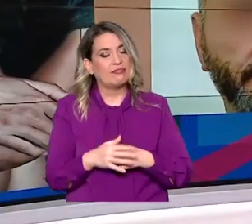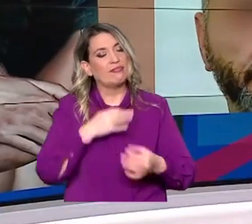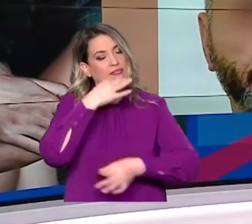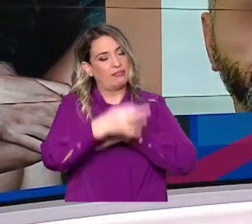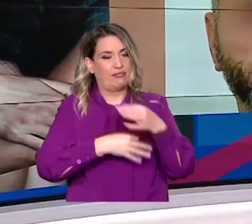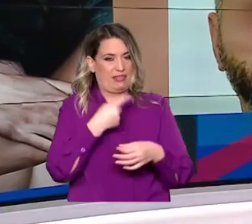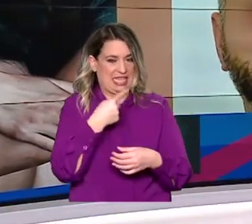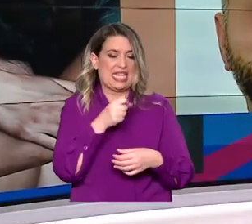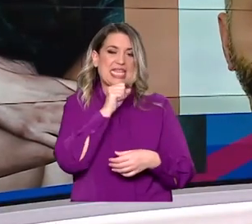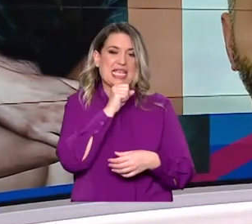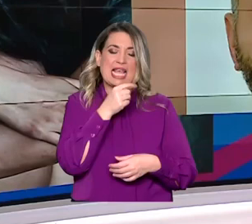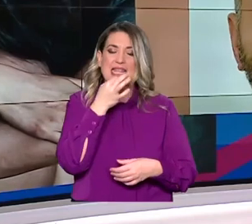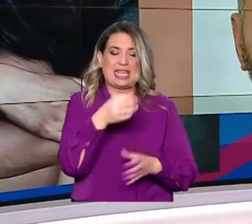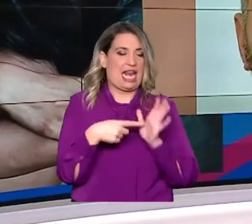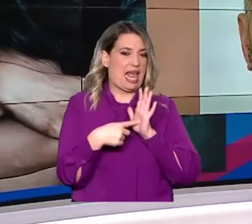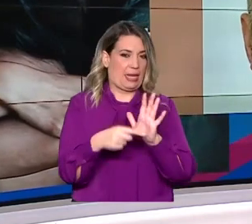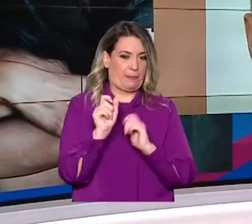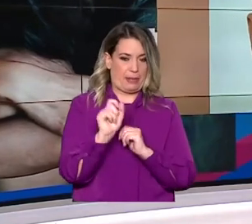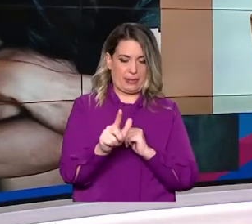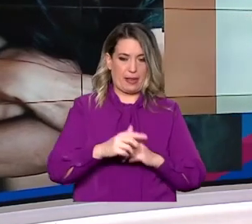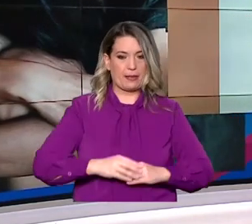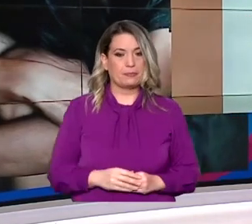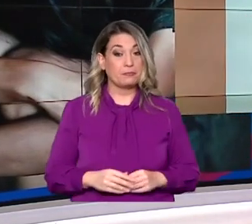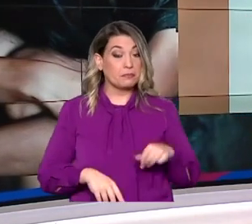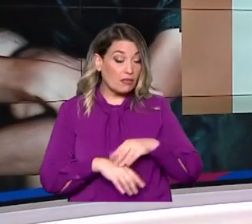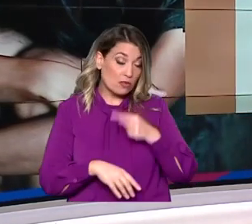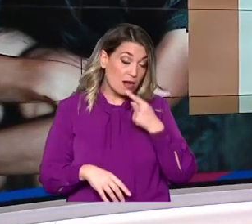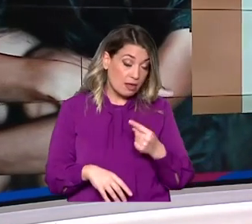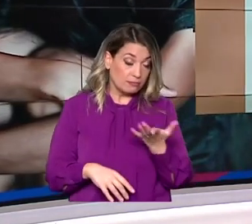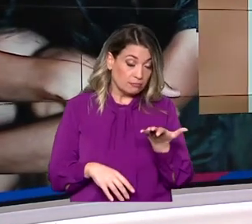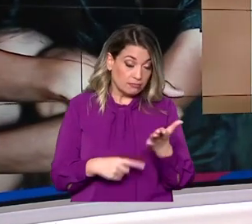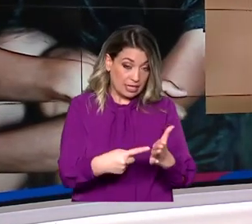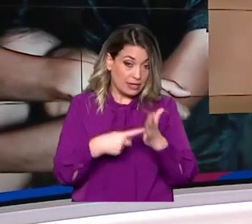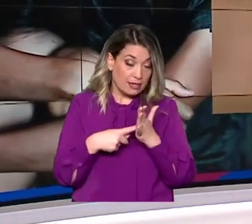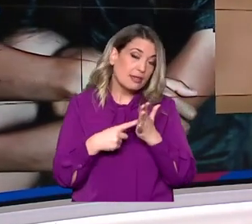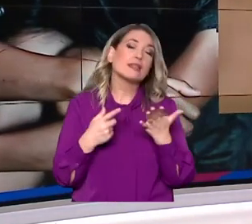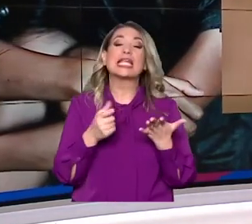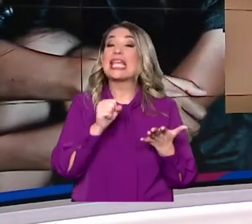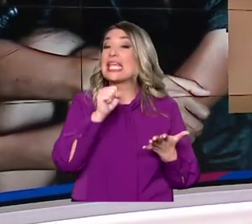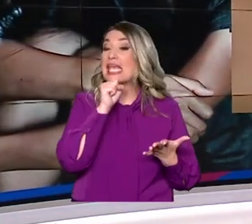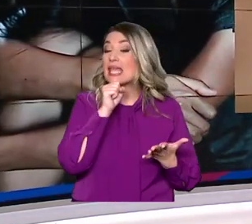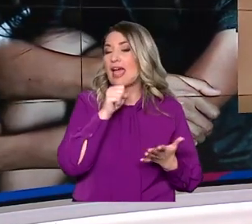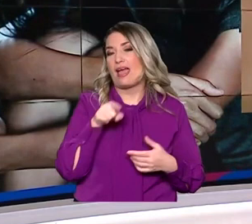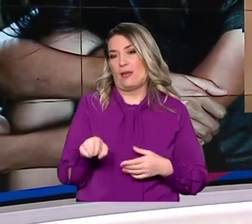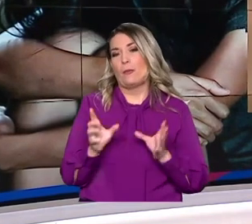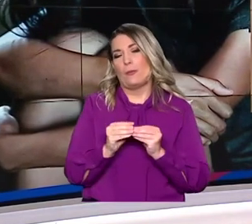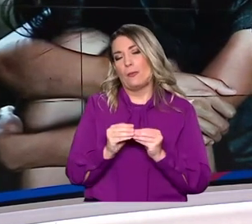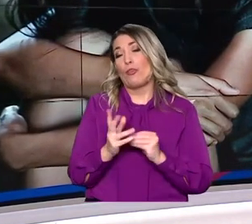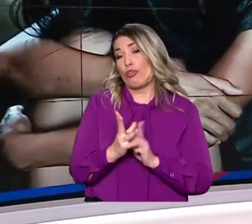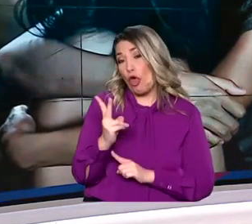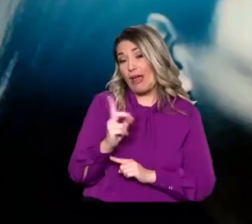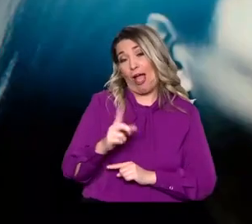δικό της μήνυμα για όλη αυτή τη δίκη που ξεκινά να ακούσουμε λοιπόν αυτά που είπε στην εκπομπή μας η γιαγιά του 13χρονου πια σήμερα